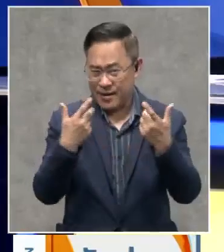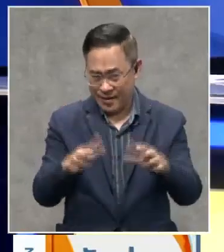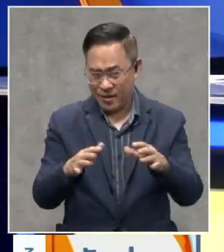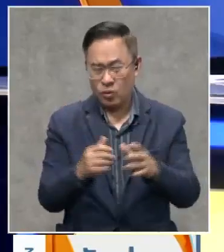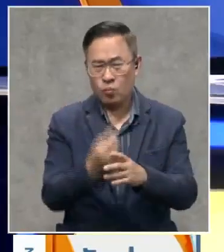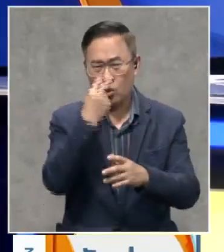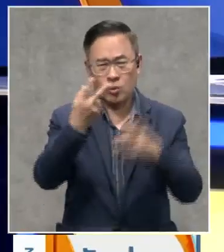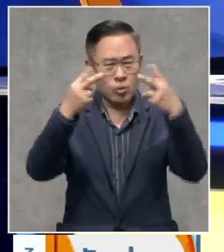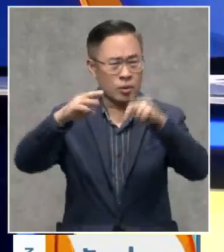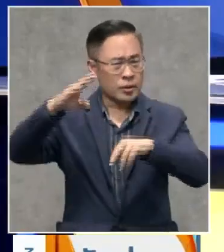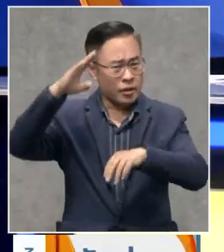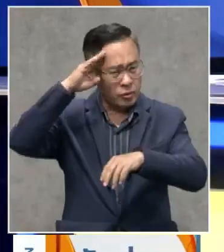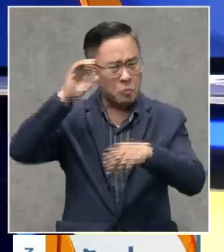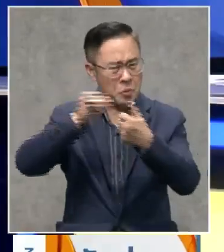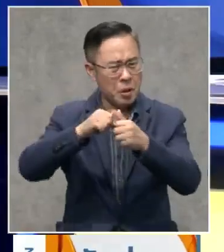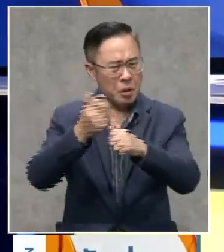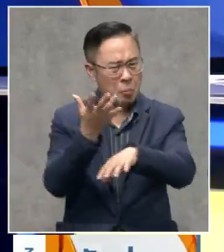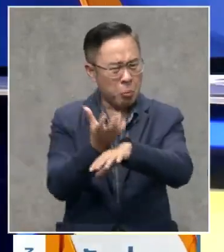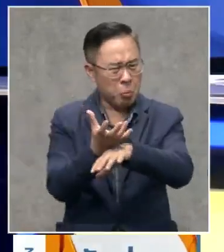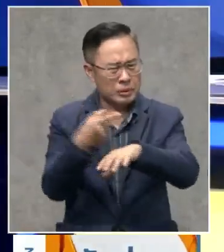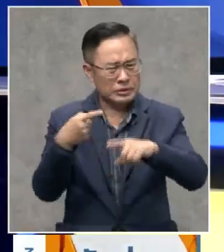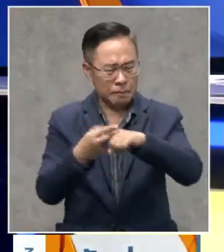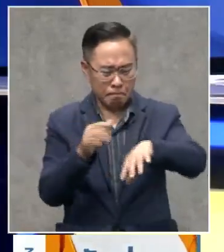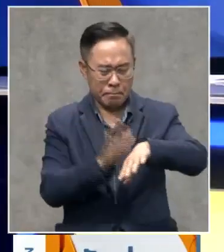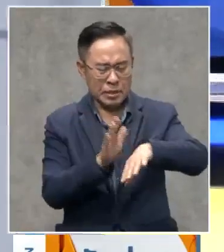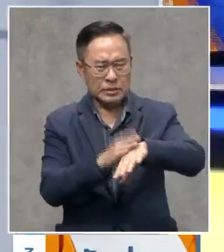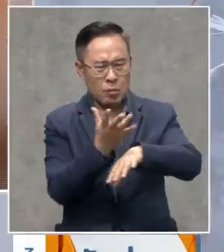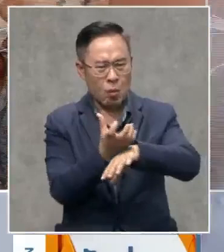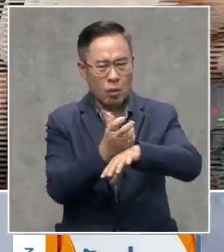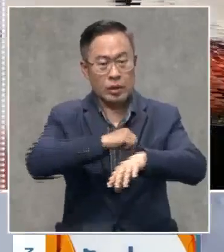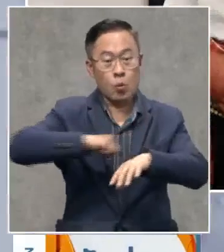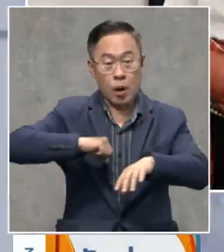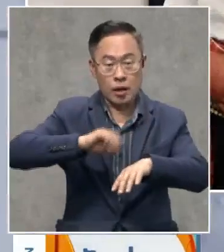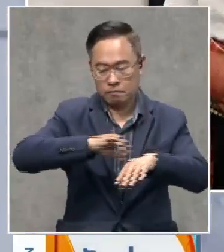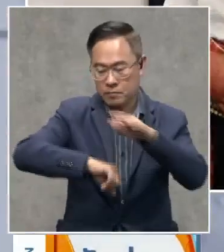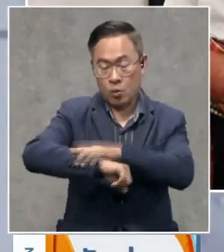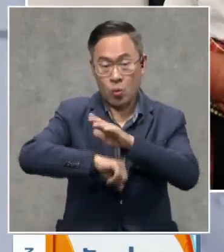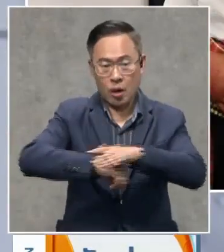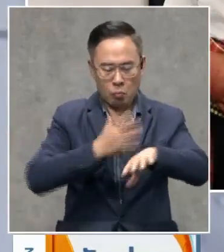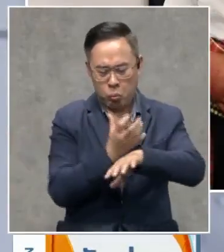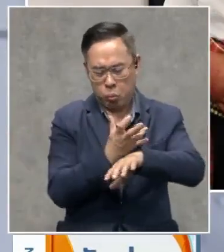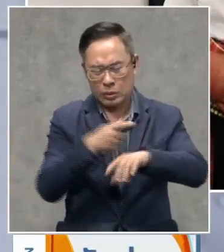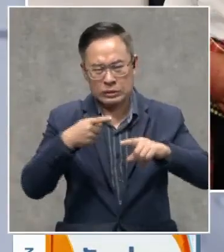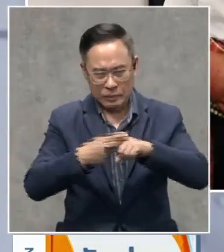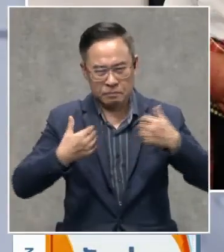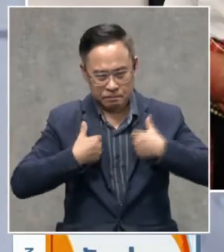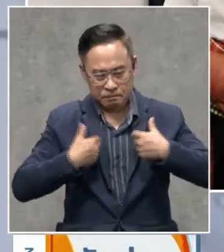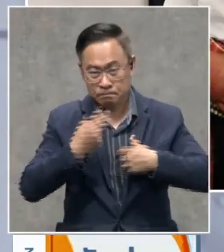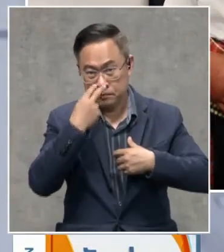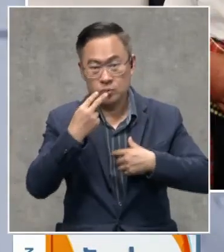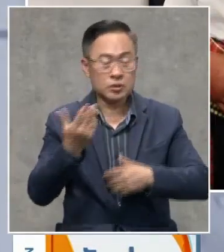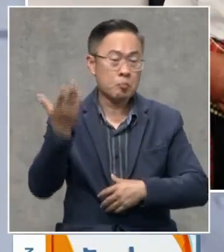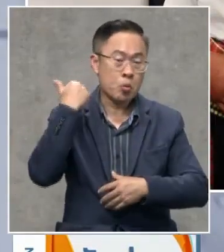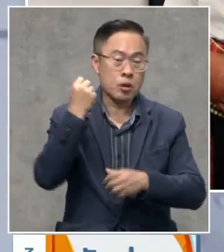ไปดูอาการของนายกรัฐมนตรีพลเอกประยุทธ์จันทร์โอชากันบ้างค่ะมือขวาท่านบวมค่ะลงพื้นที่ต่อเนื่องหลายวันเมื่อวานนี้ไปอยุธย